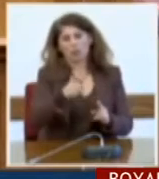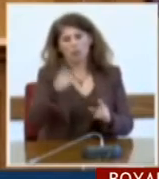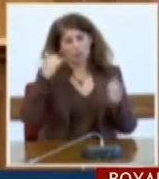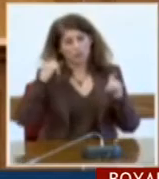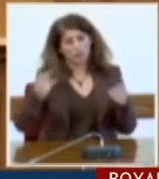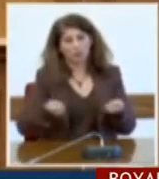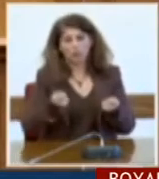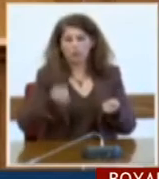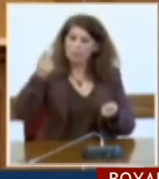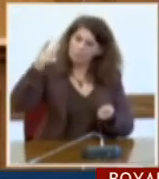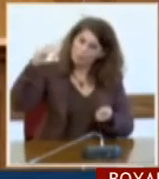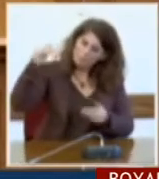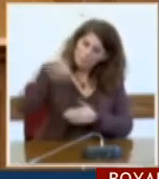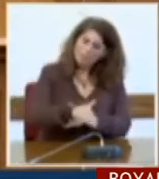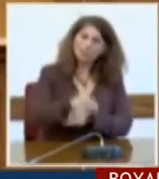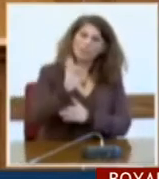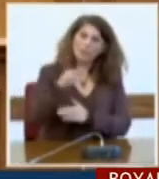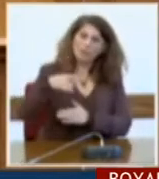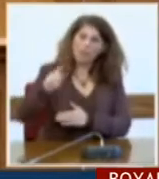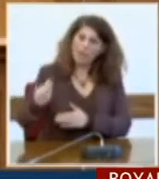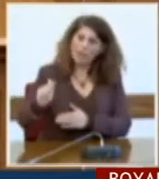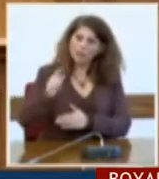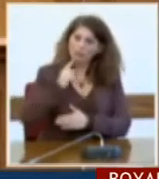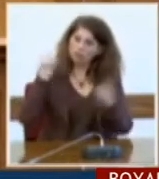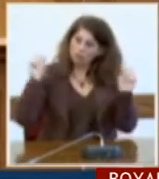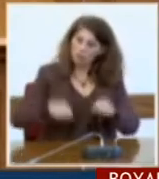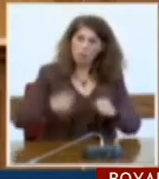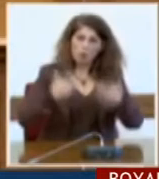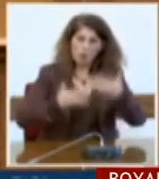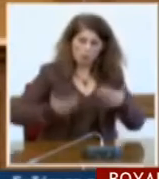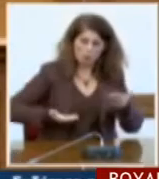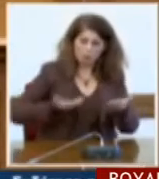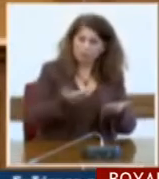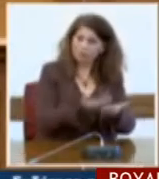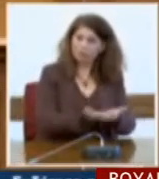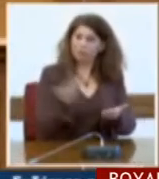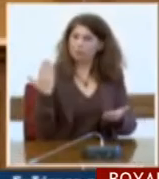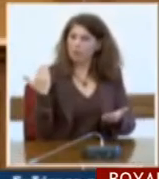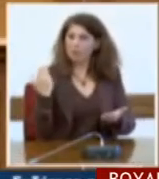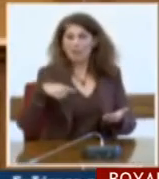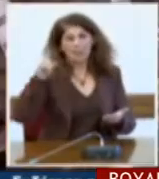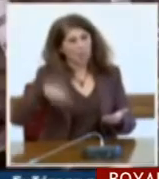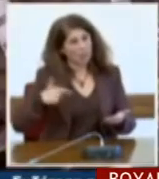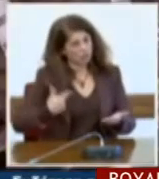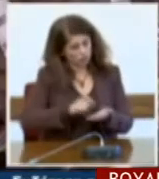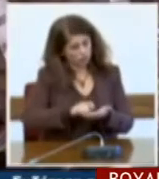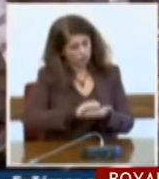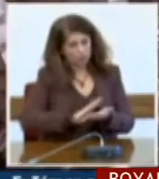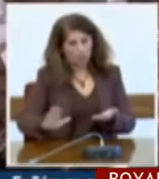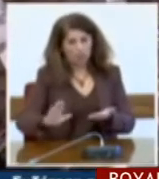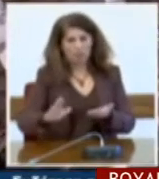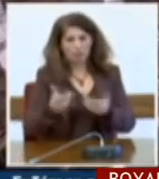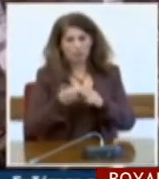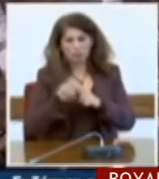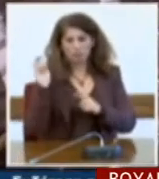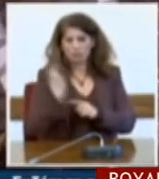οποίοι επιβεβαιώθηκαν και στον προϋπολογισμό, ο οποίος κατατέθηκε πριν από λίγες μέρες, μέσα μεταφοράς,